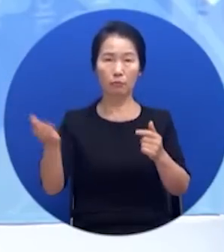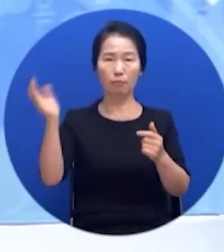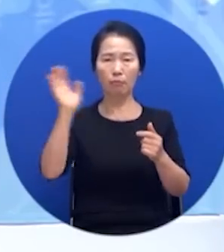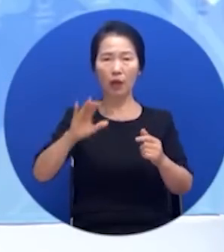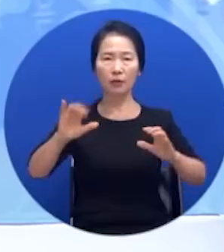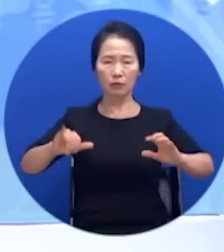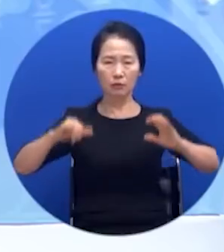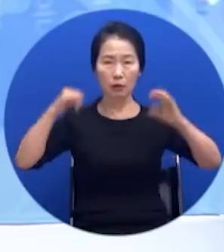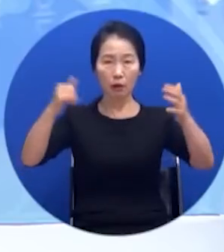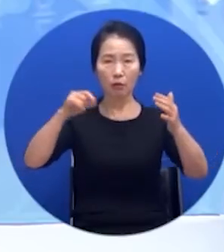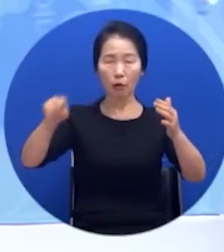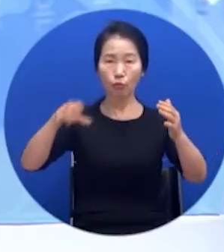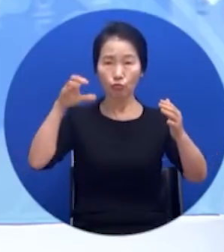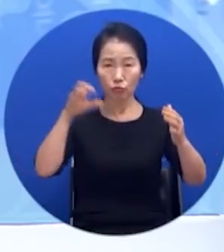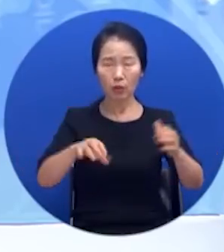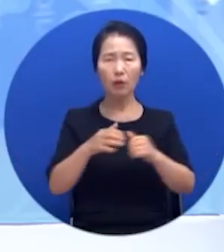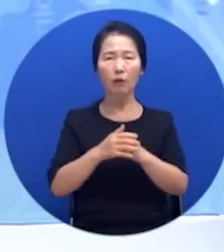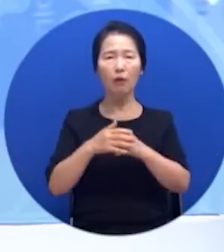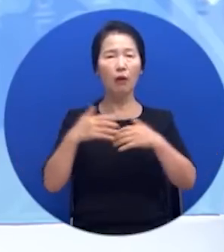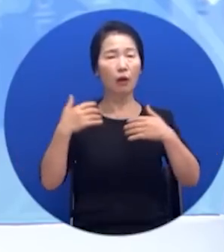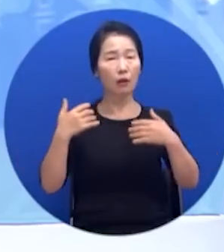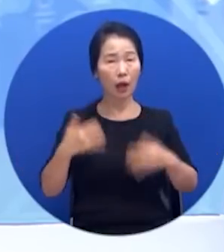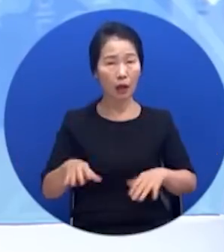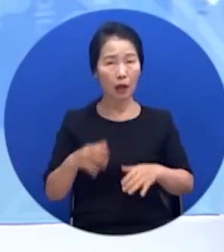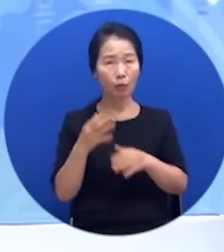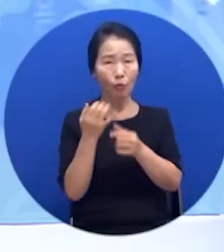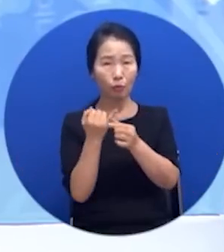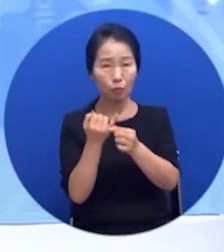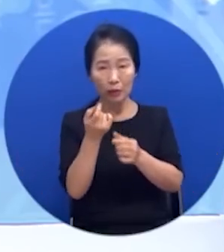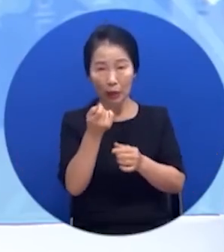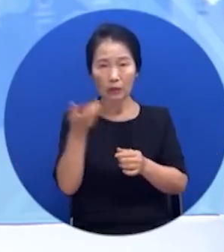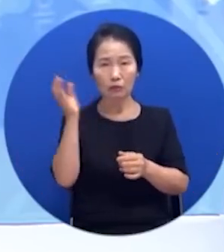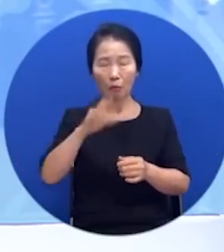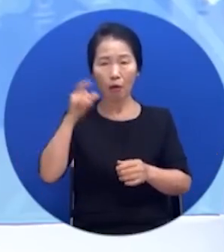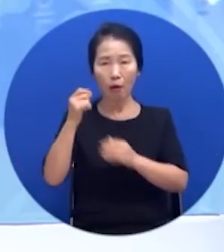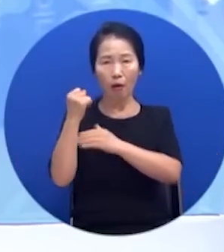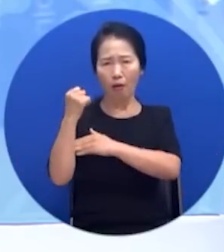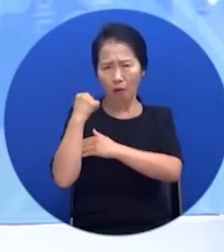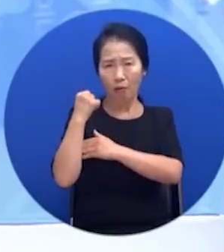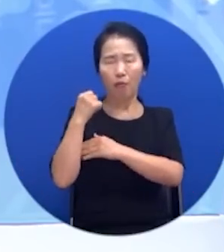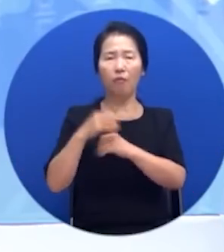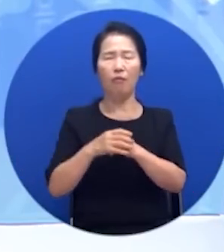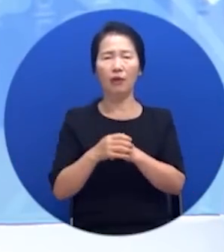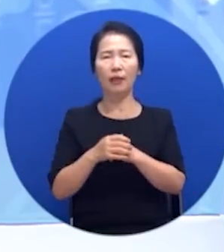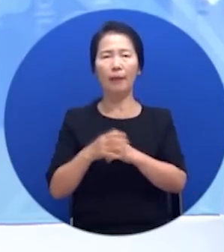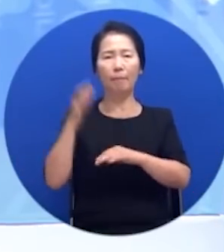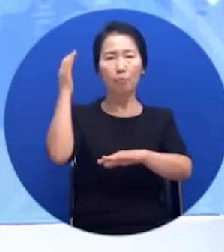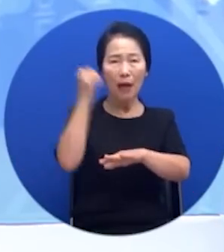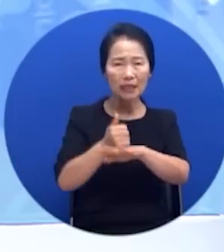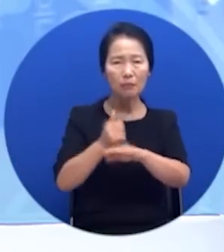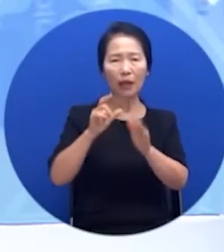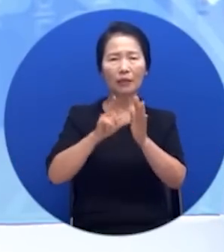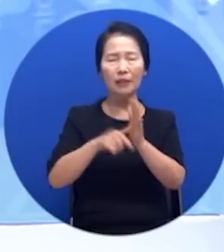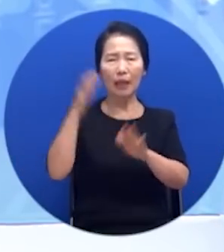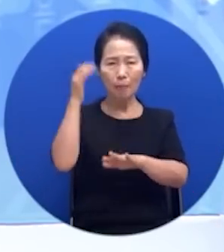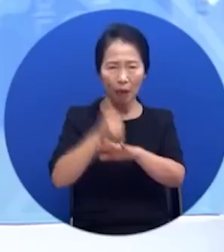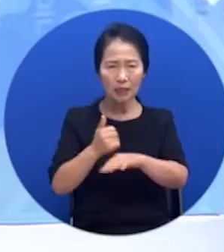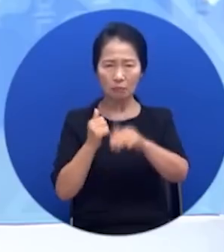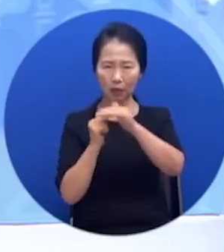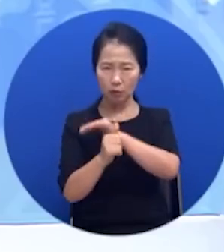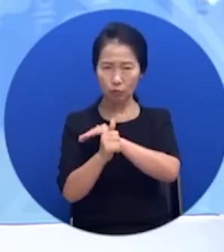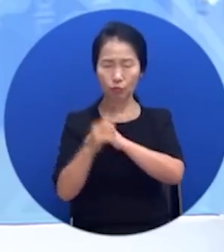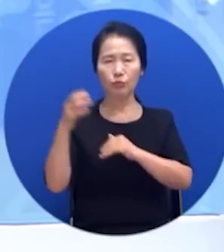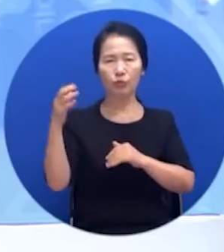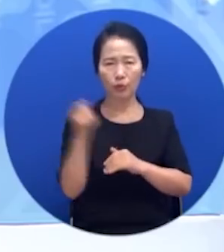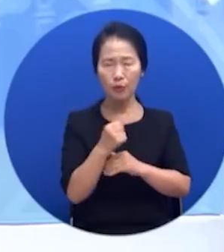가운데에서 약하게 보이나 가장 강한 마지막 시대 마지막 주자로 이 나라의